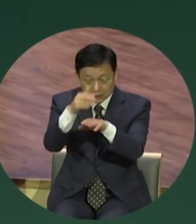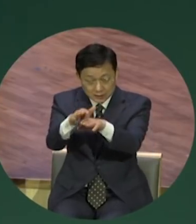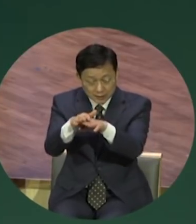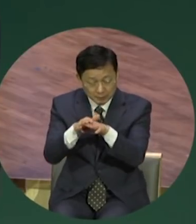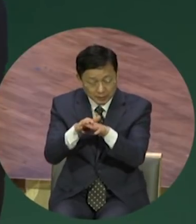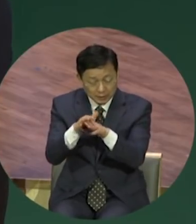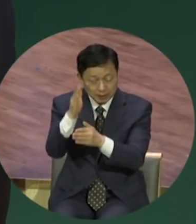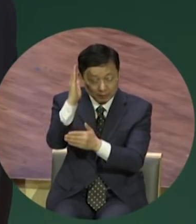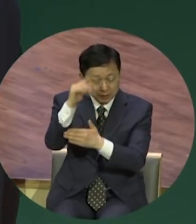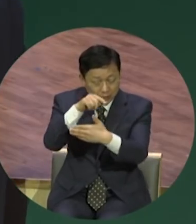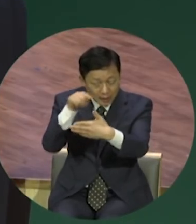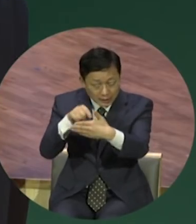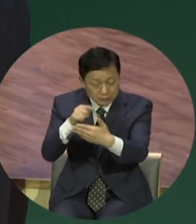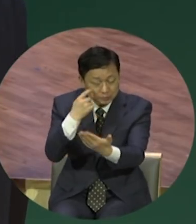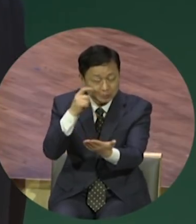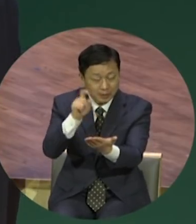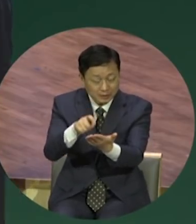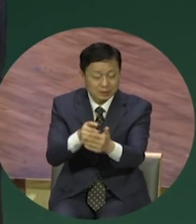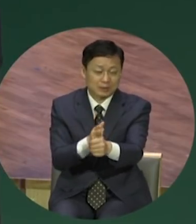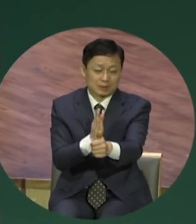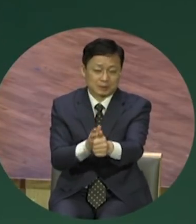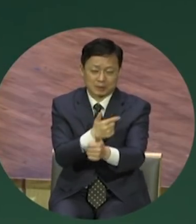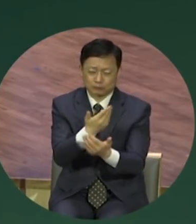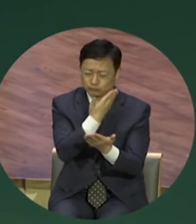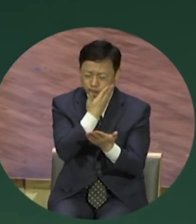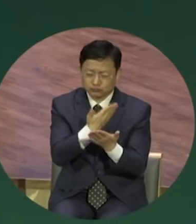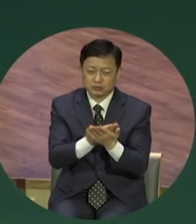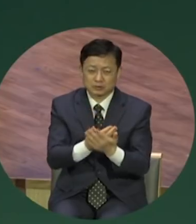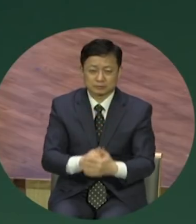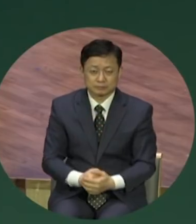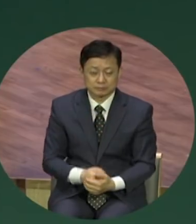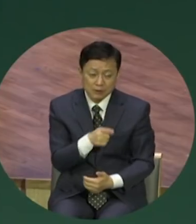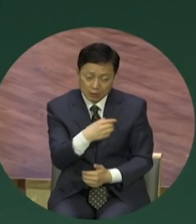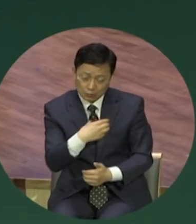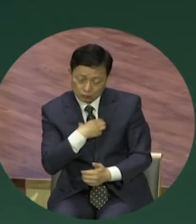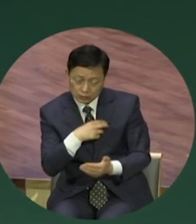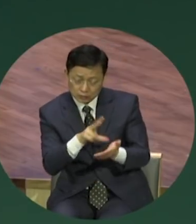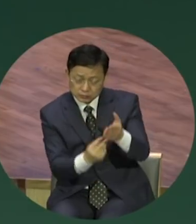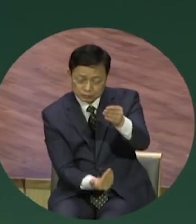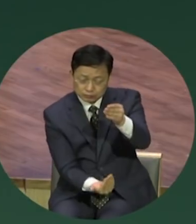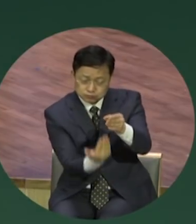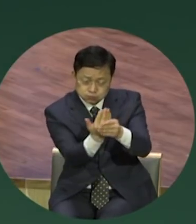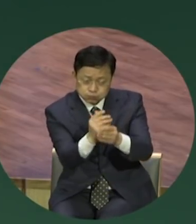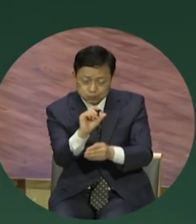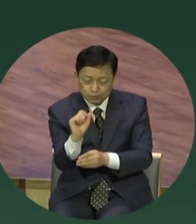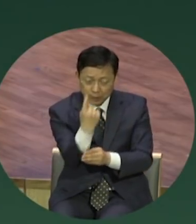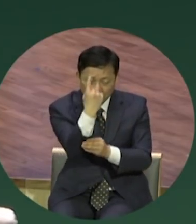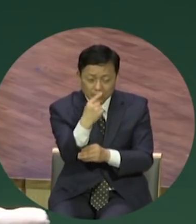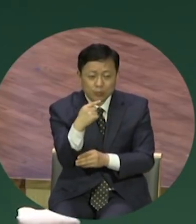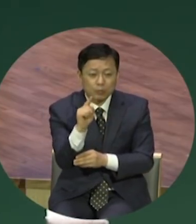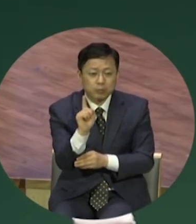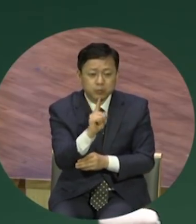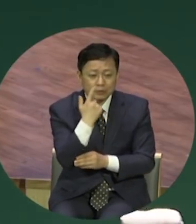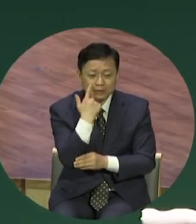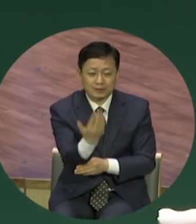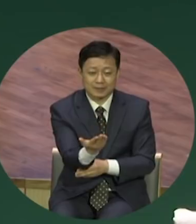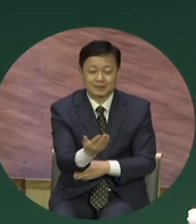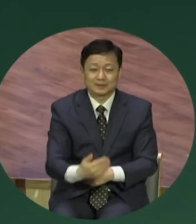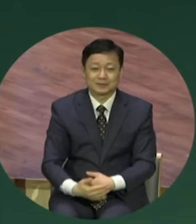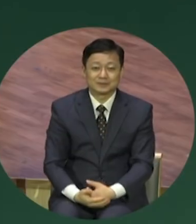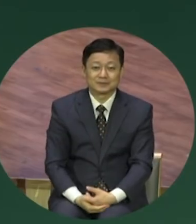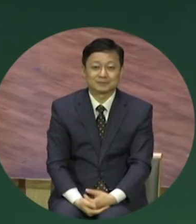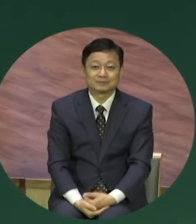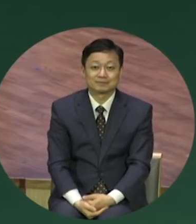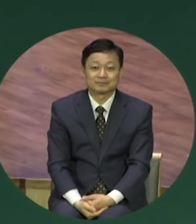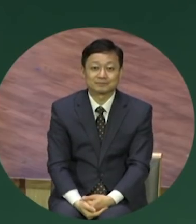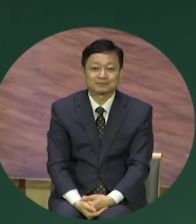today and tomorrow as you give your worship. 굉장히 중요해요. 이런 위기가 왜 왔습니까? It's very important. Why was it that the Israelites faced with this kind of dire